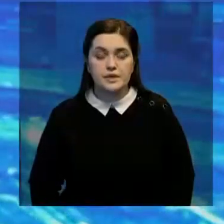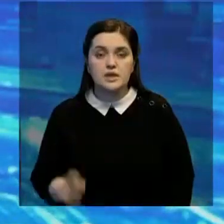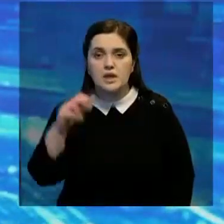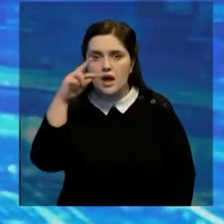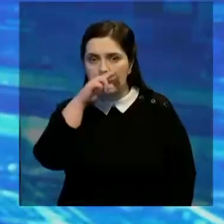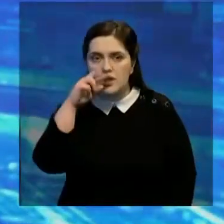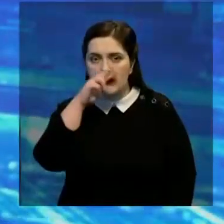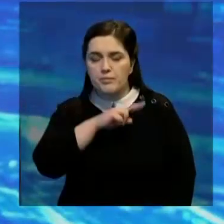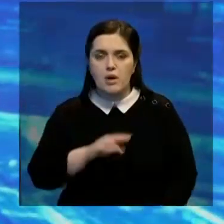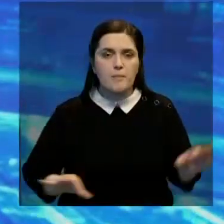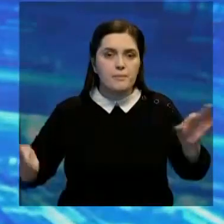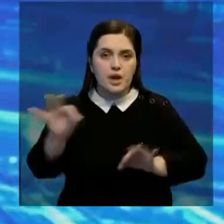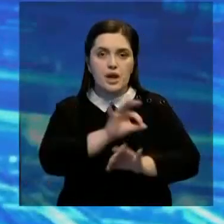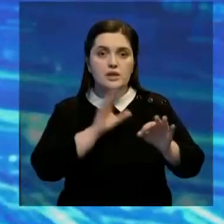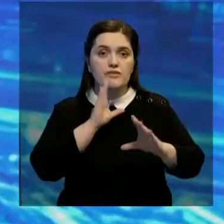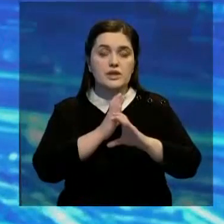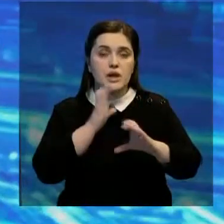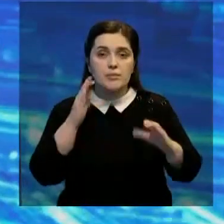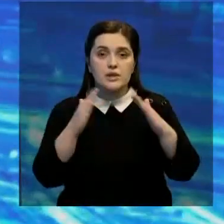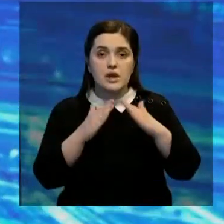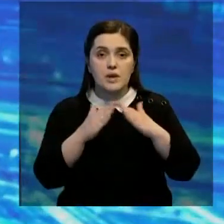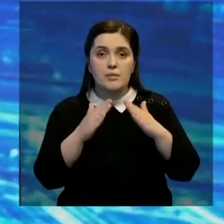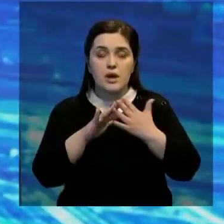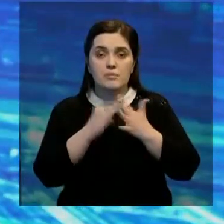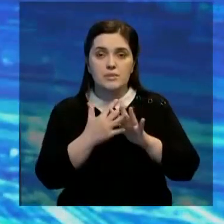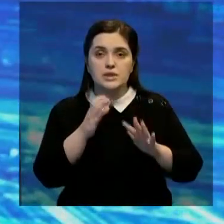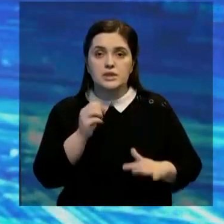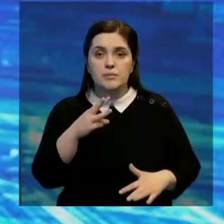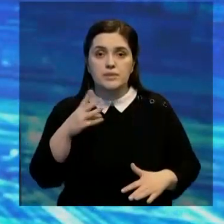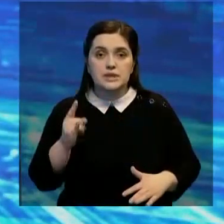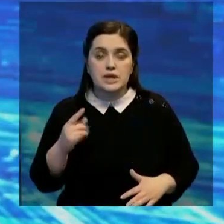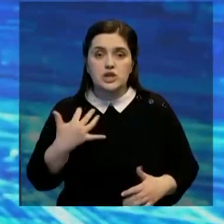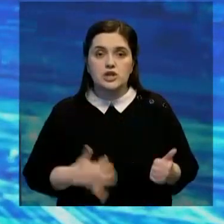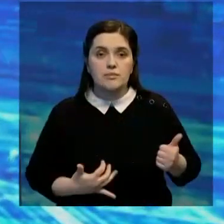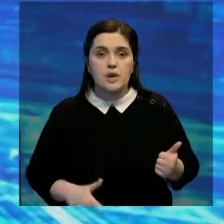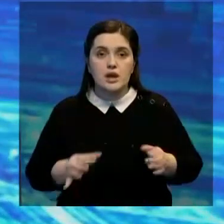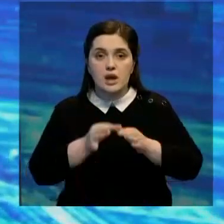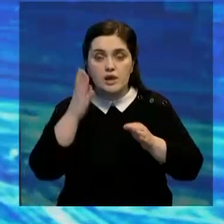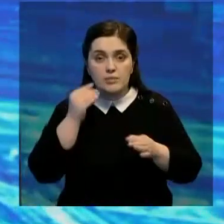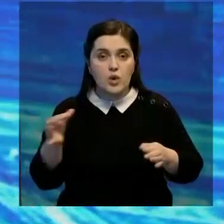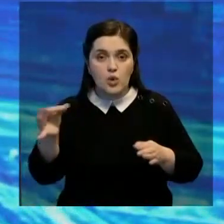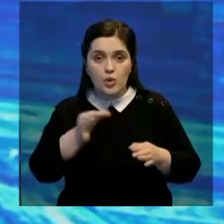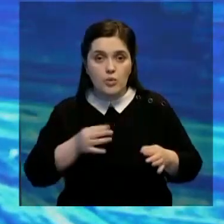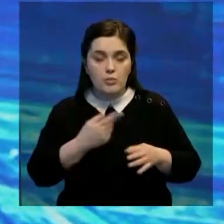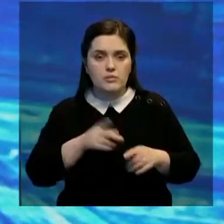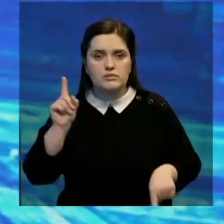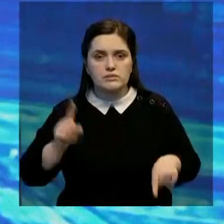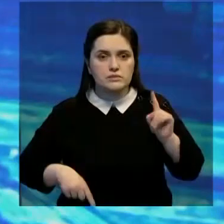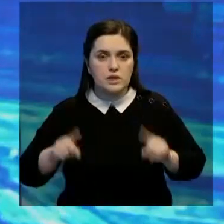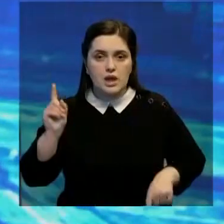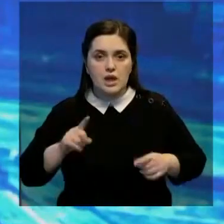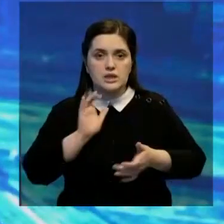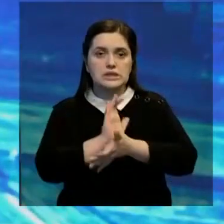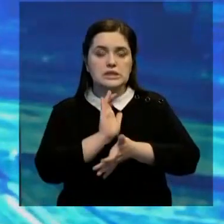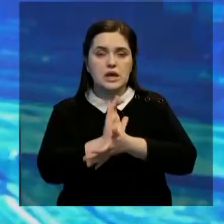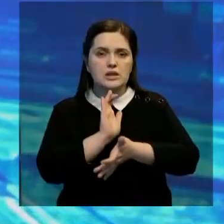Из-за ошибок в проекте водопровода вода в дома жителей поселка Самсы в Жамбылском районе Алматинской области поступает с перебоями. Кроме